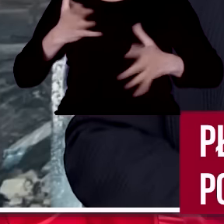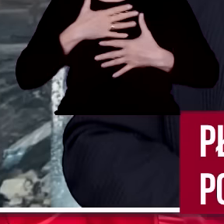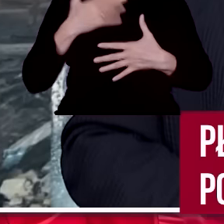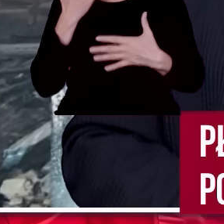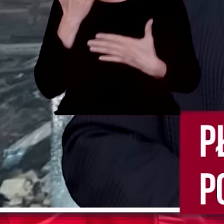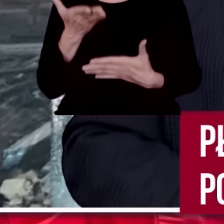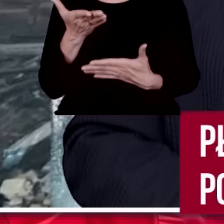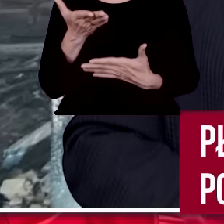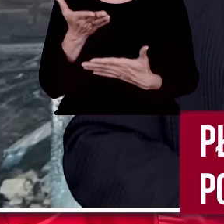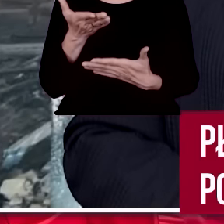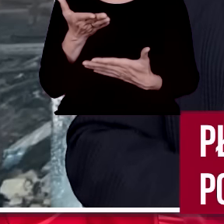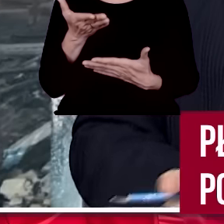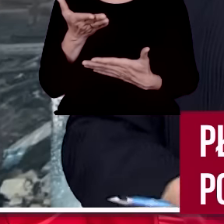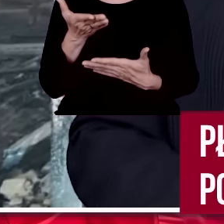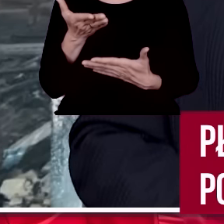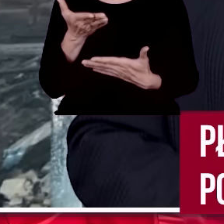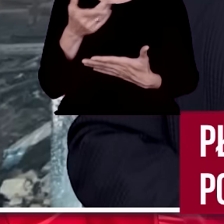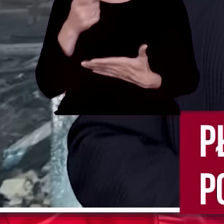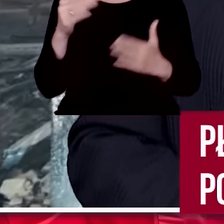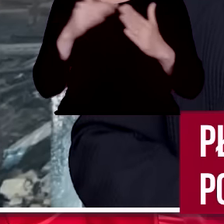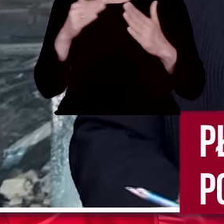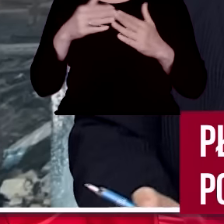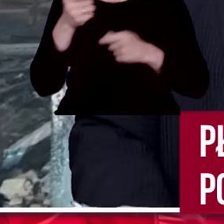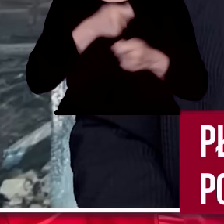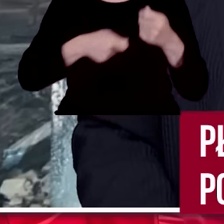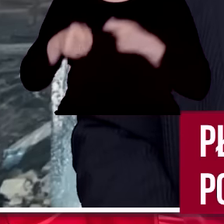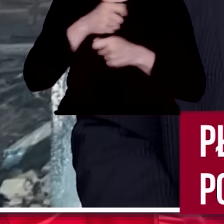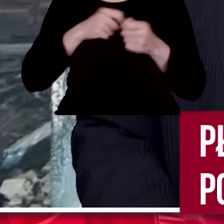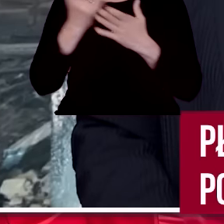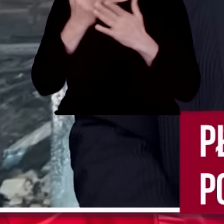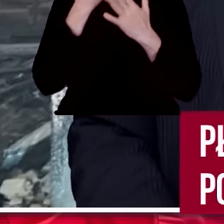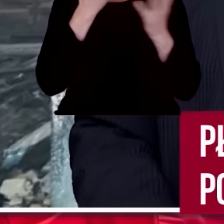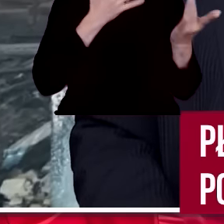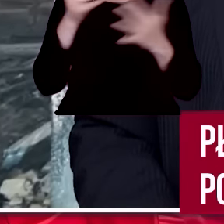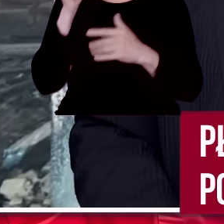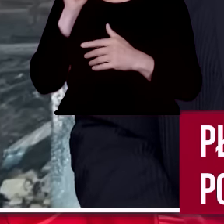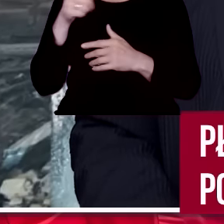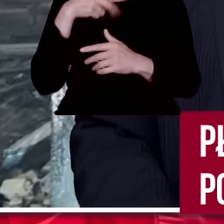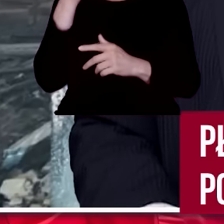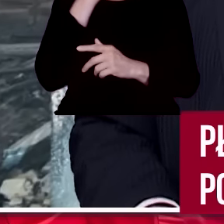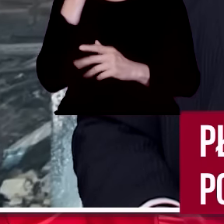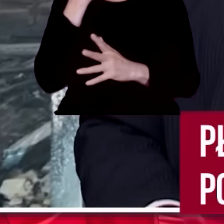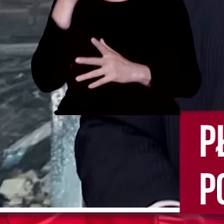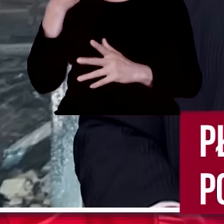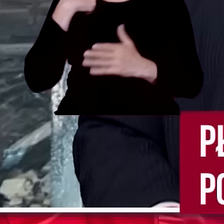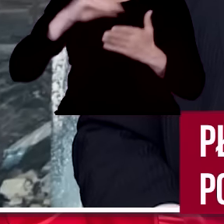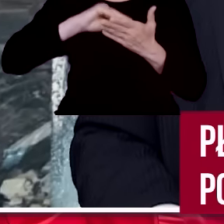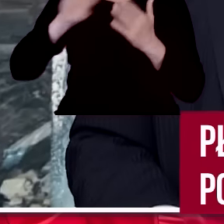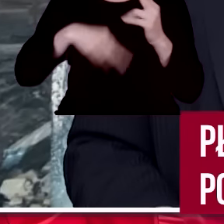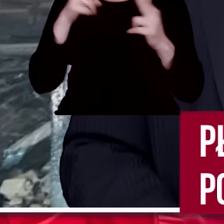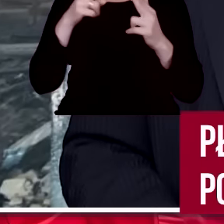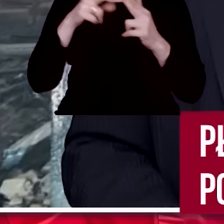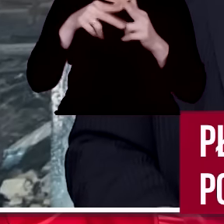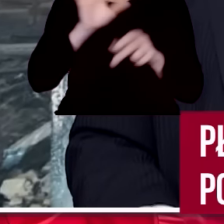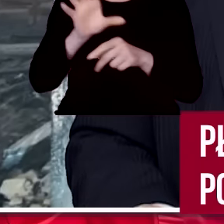właścicielem tego domu teraz spalonego na Mary wilskiej to ciekawostka ona podpisała kontrakt na produkcję izery na